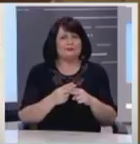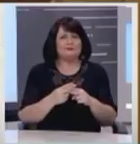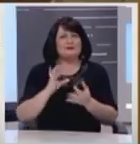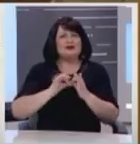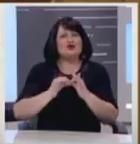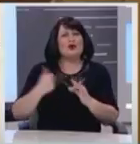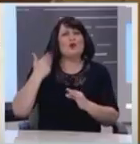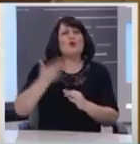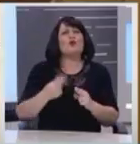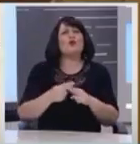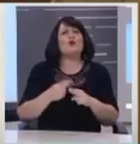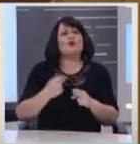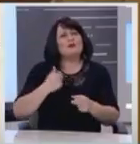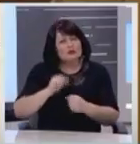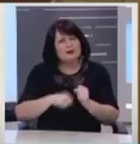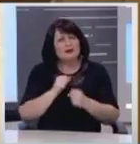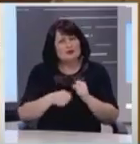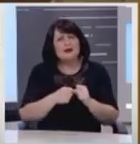ιστορική σημασία, θα έλεγα, προσπάθεια